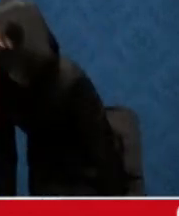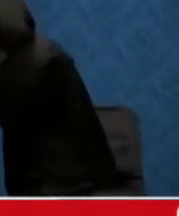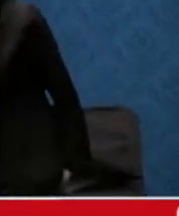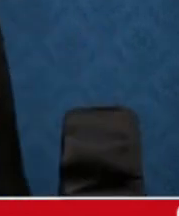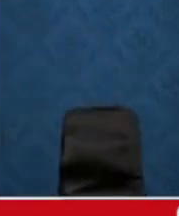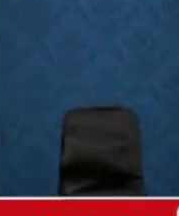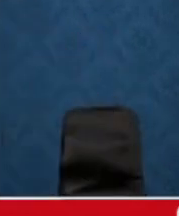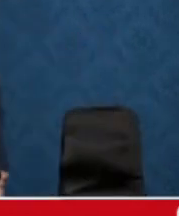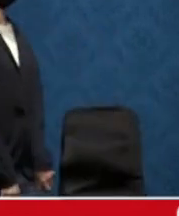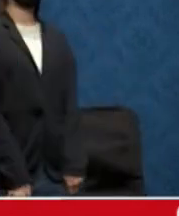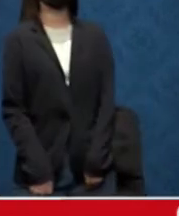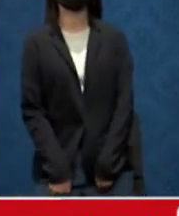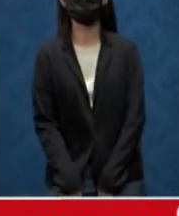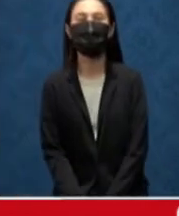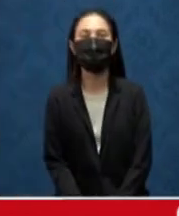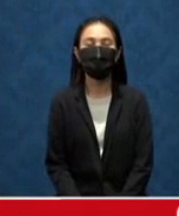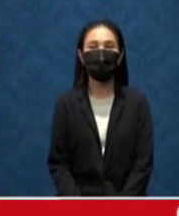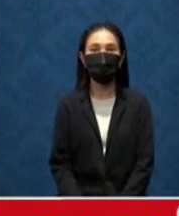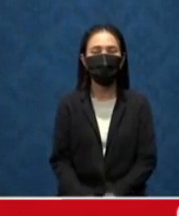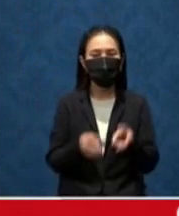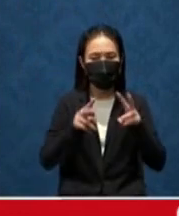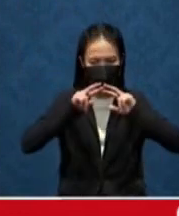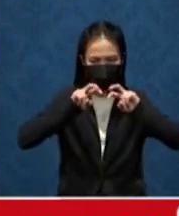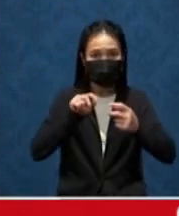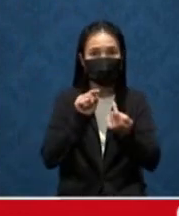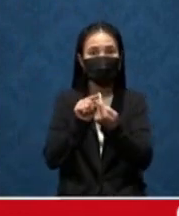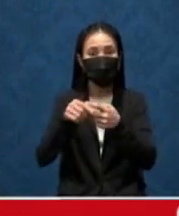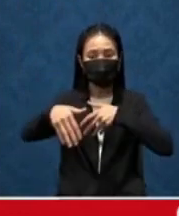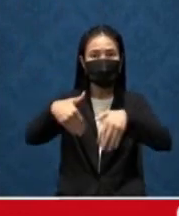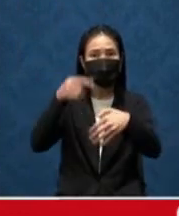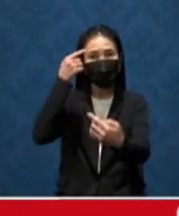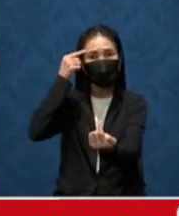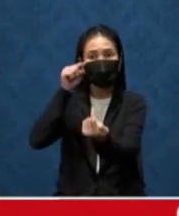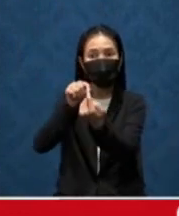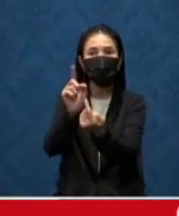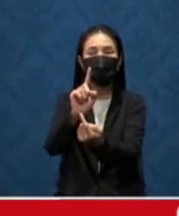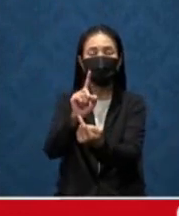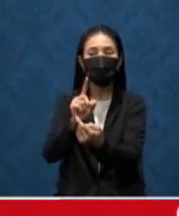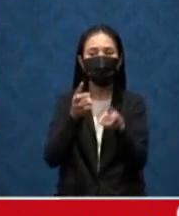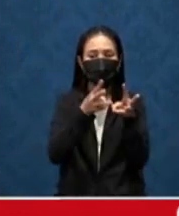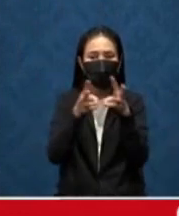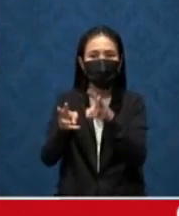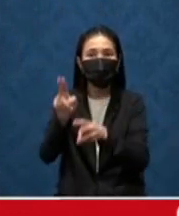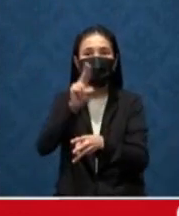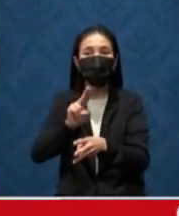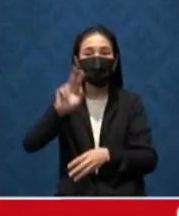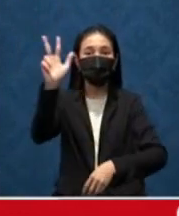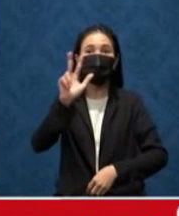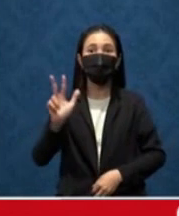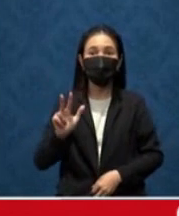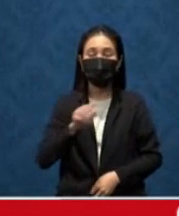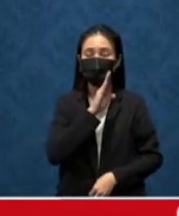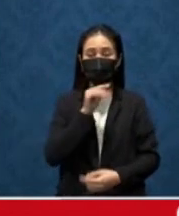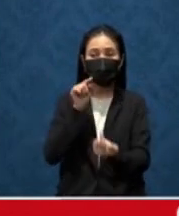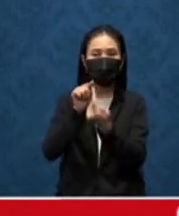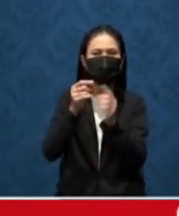ที่บอกว่าเพื่อให้ประชาชนเข้าถึงในเรื่องของการใช้กรชา itหอกัชงได้นี่ย เมื่อเรา